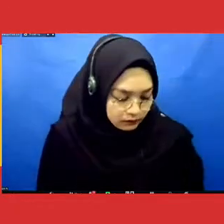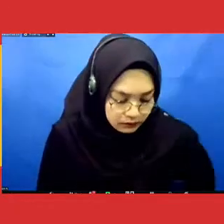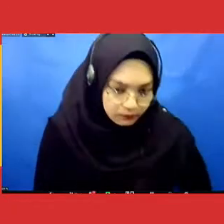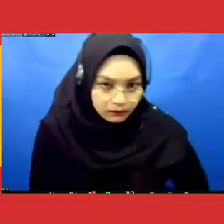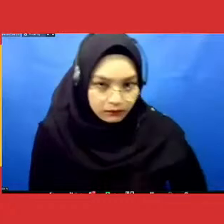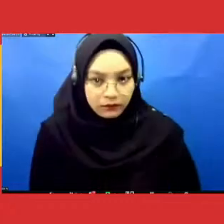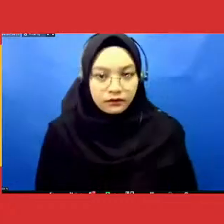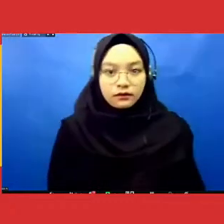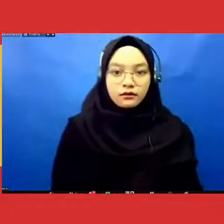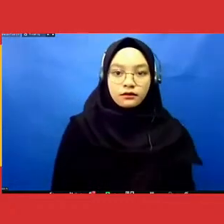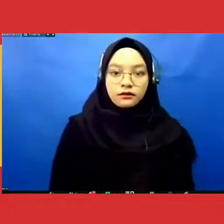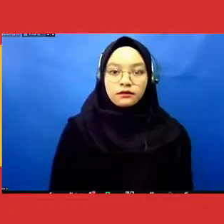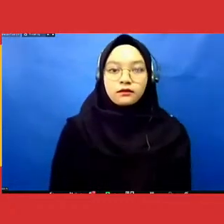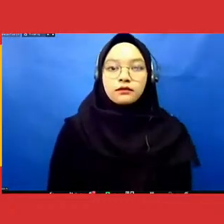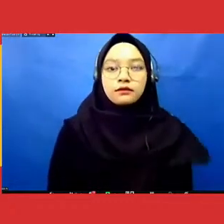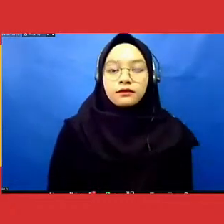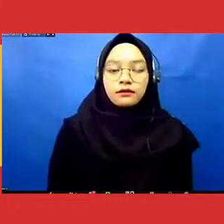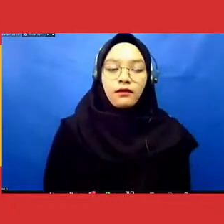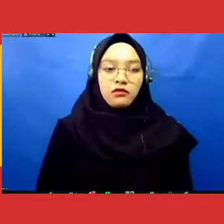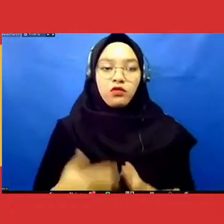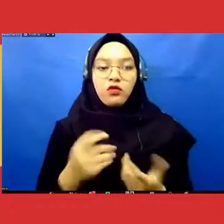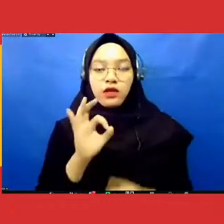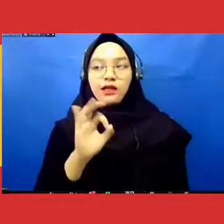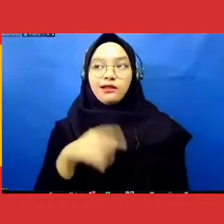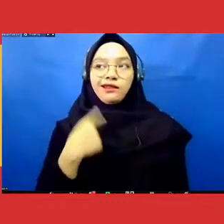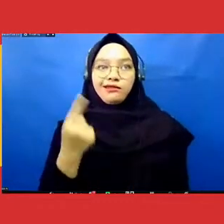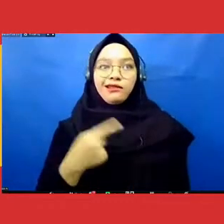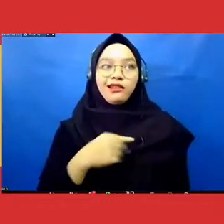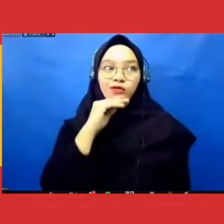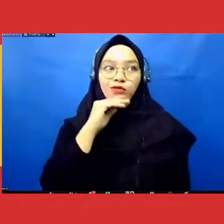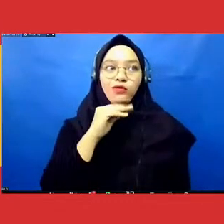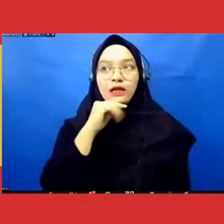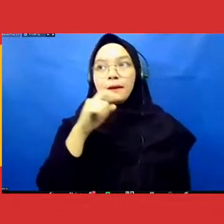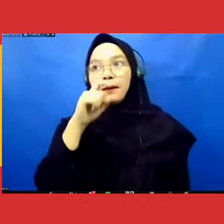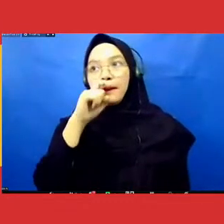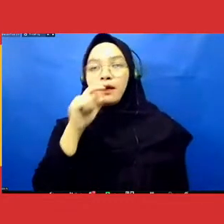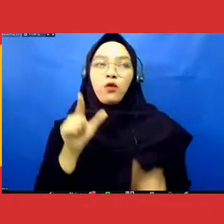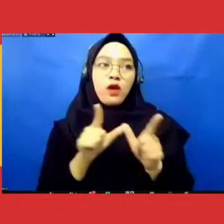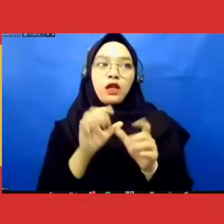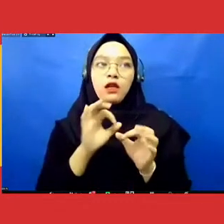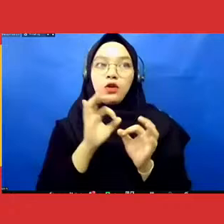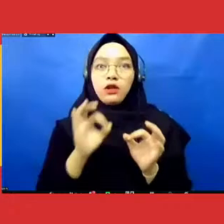Oke, sambil menunggu Bapak Wali Kota, kita akan